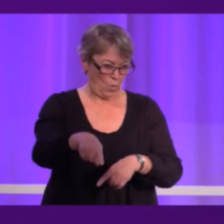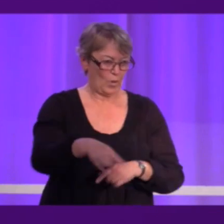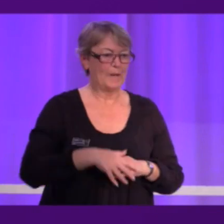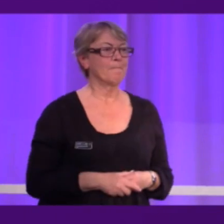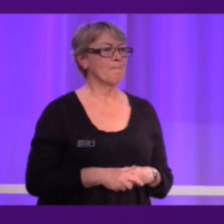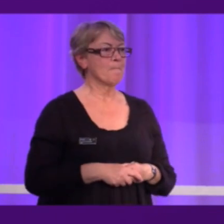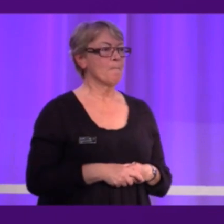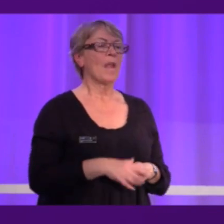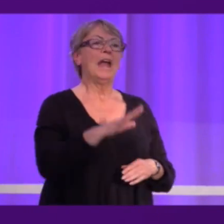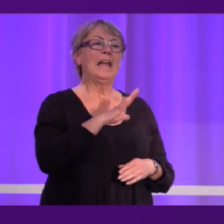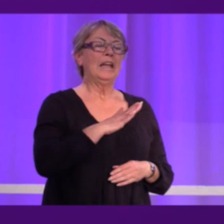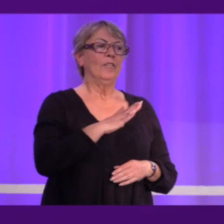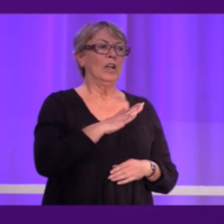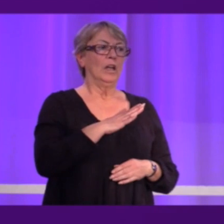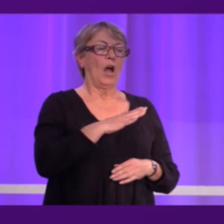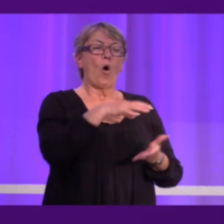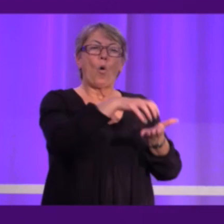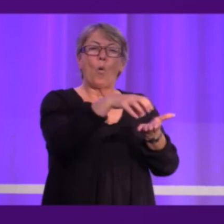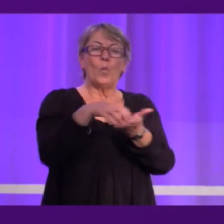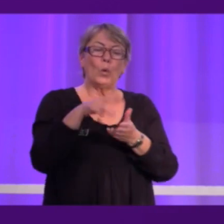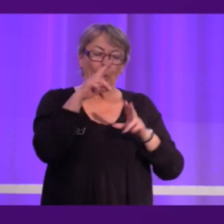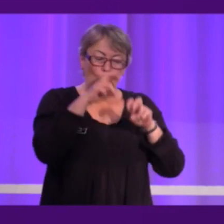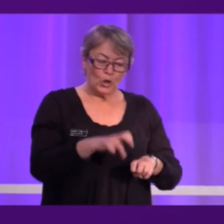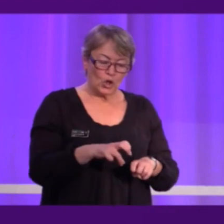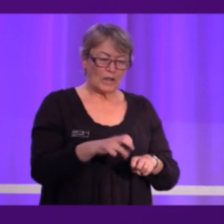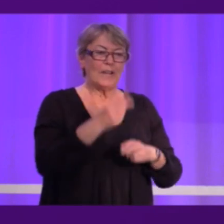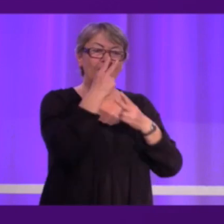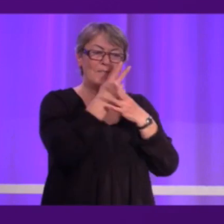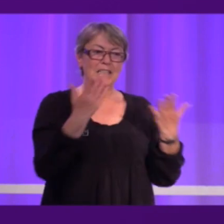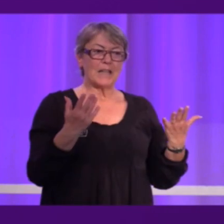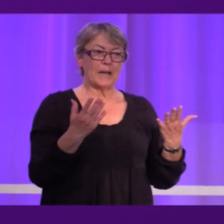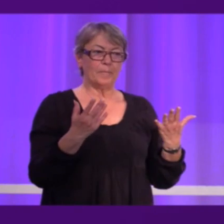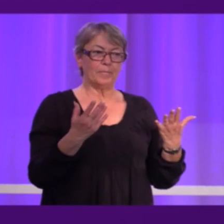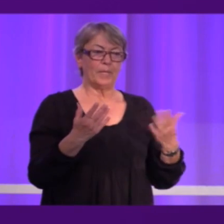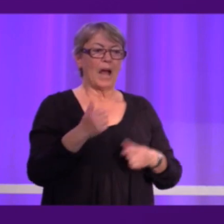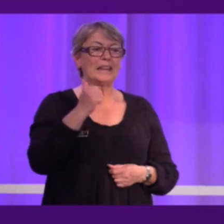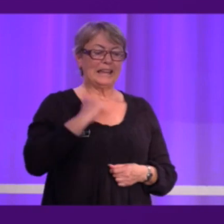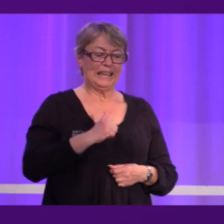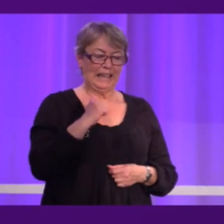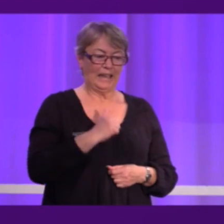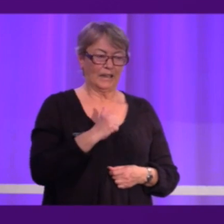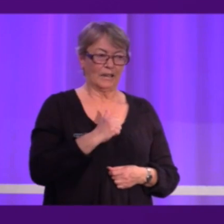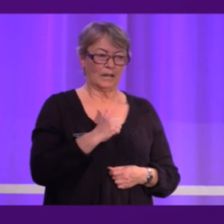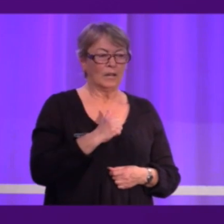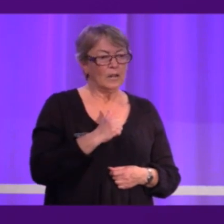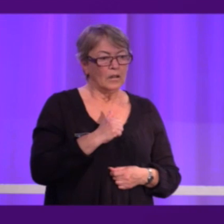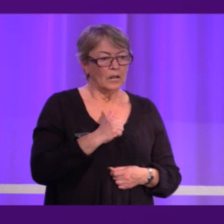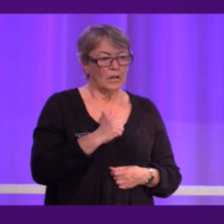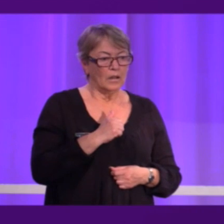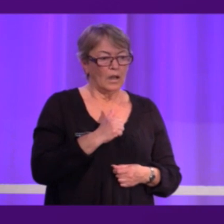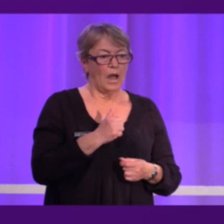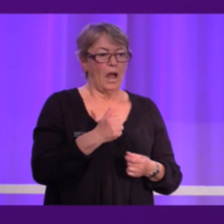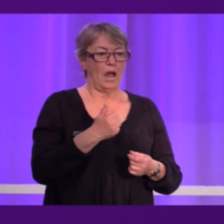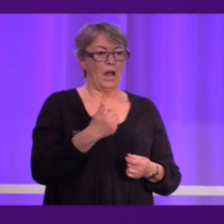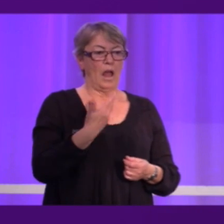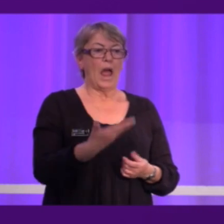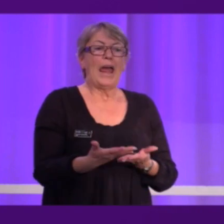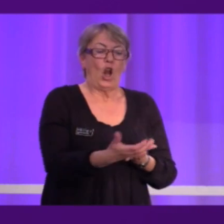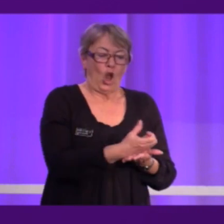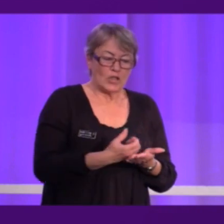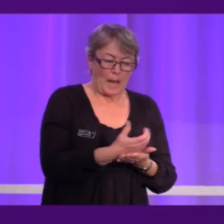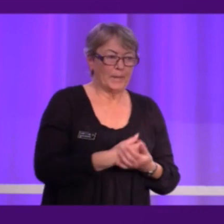Det finns också kommunundersökningar som visar på att tillgänglighet är lönsamt. Där man har tittat